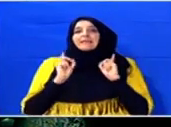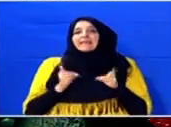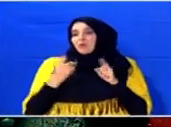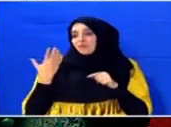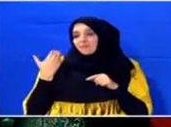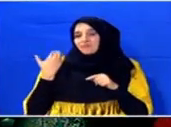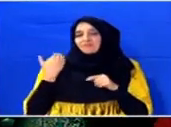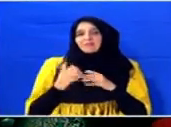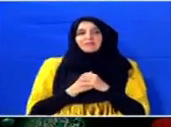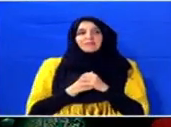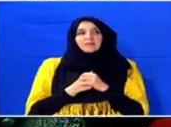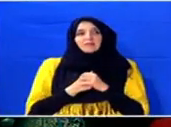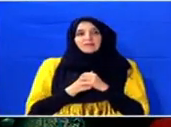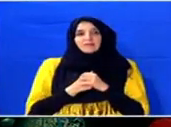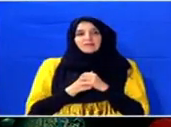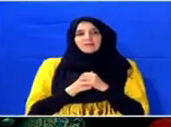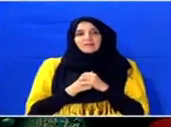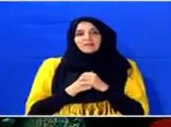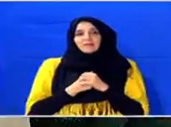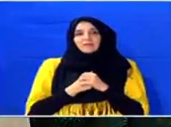الاسبوع الماضي دكتور سعيد